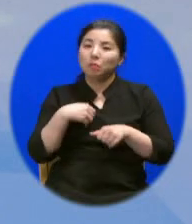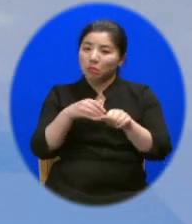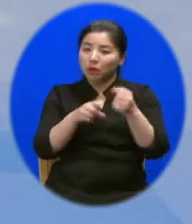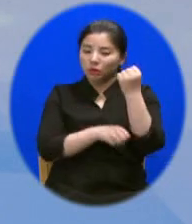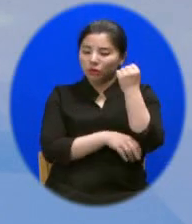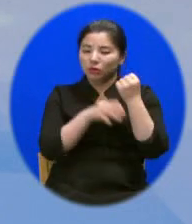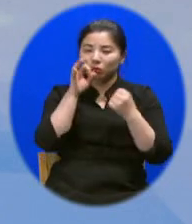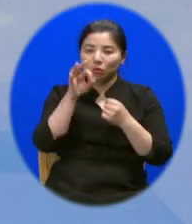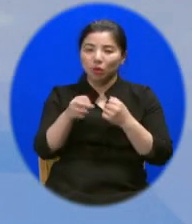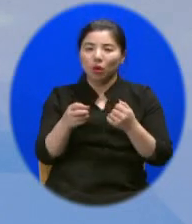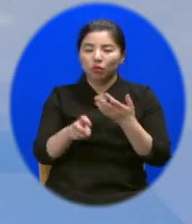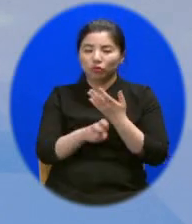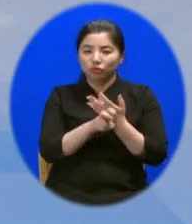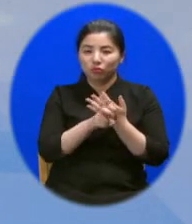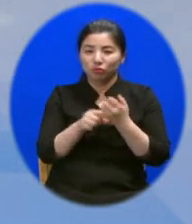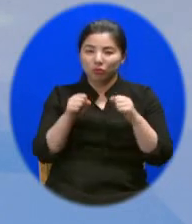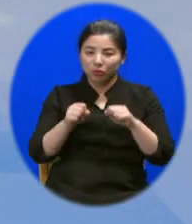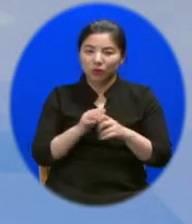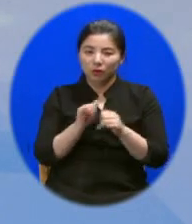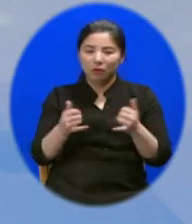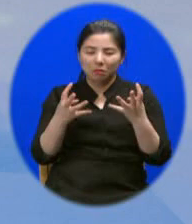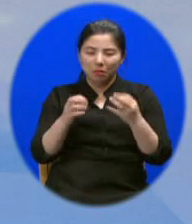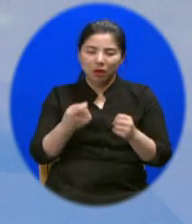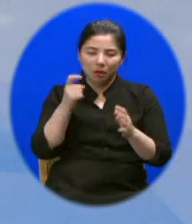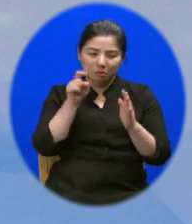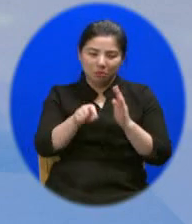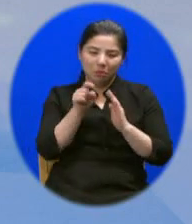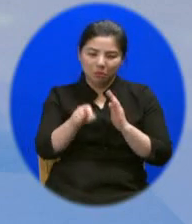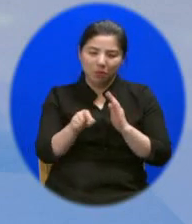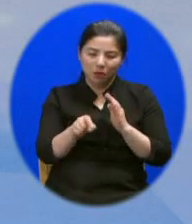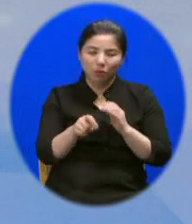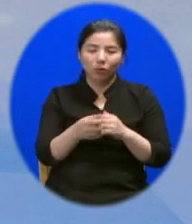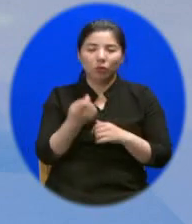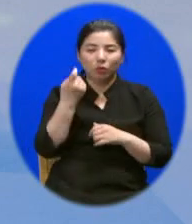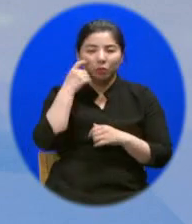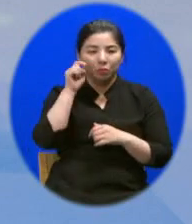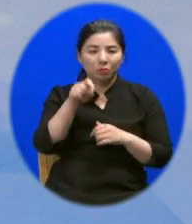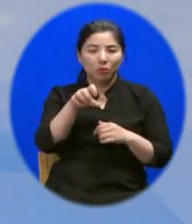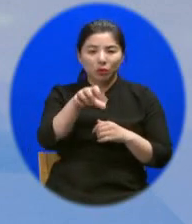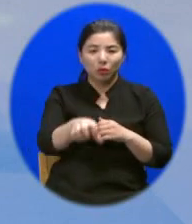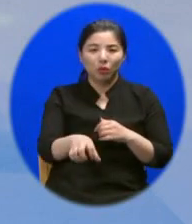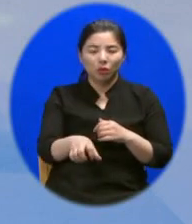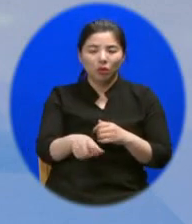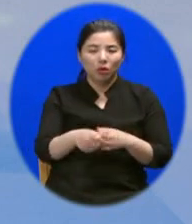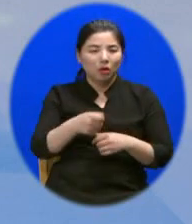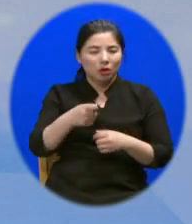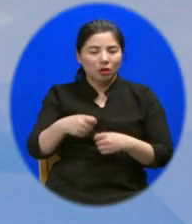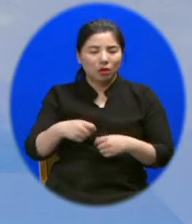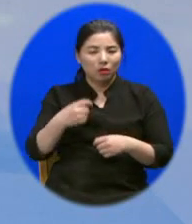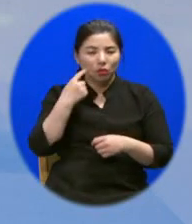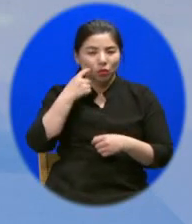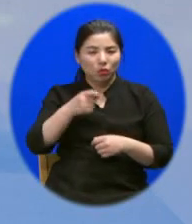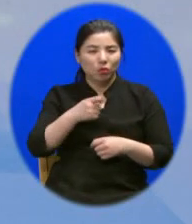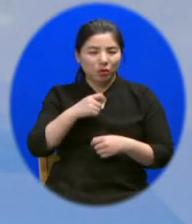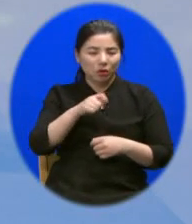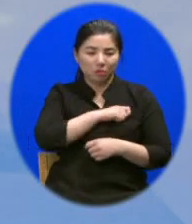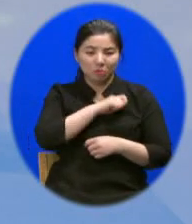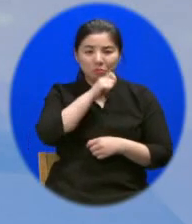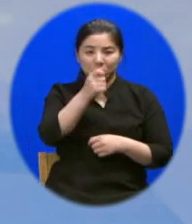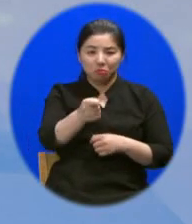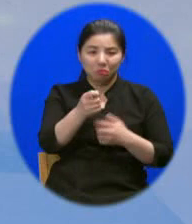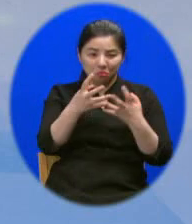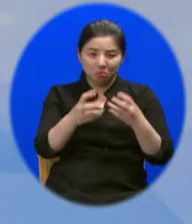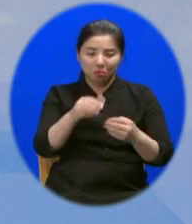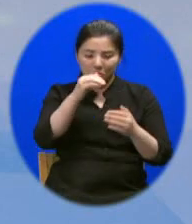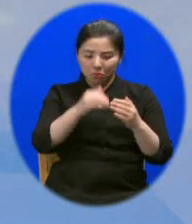보면 불법체류자가 많이 단속된 지옥은 그만큼 아 페널티를 주는 내용이 담겨져 있는 것을